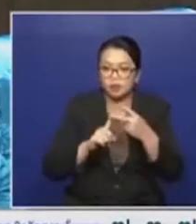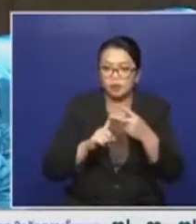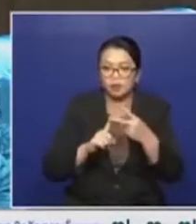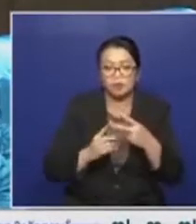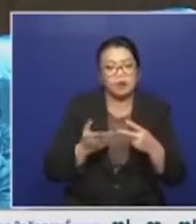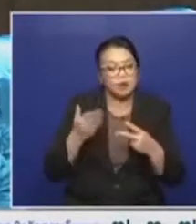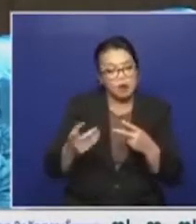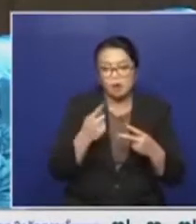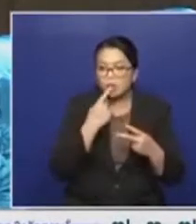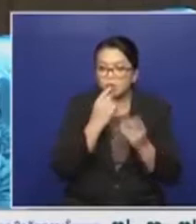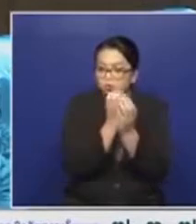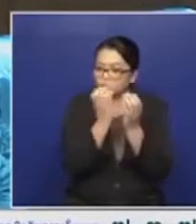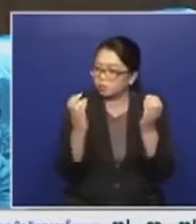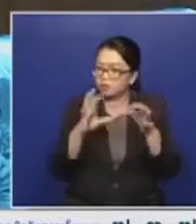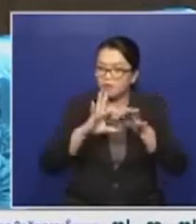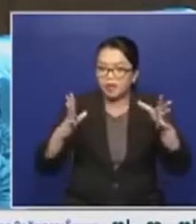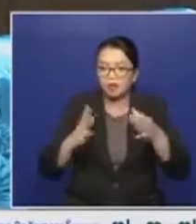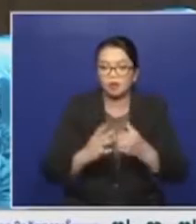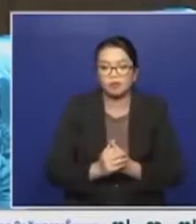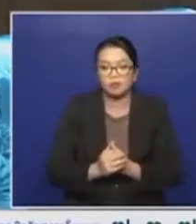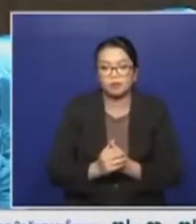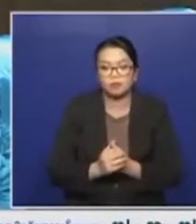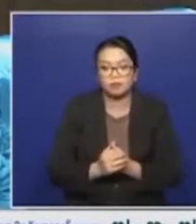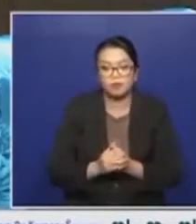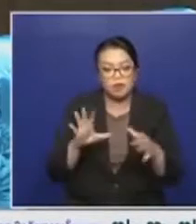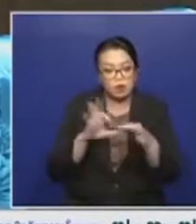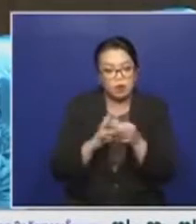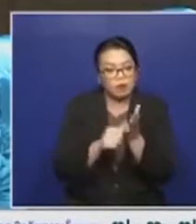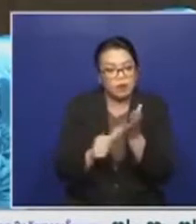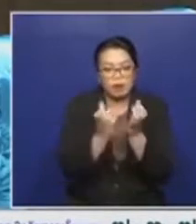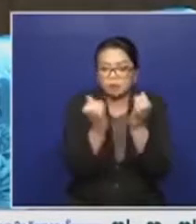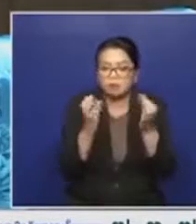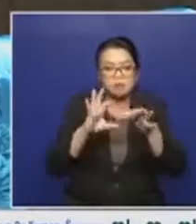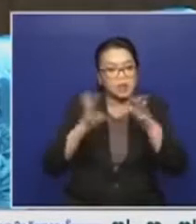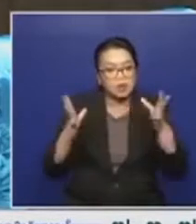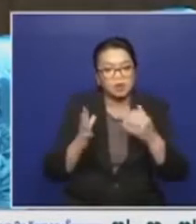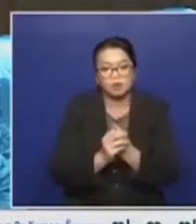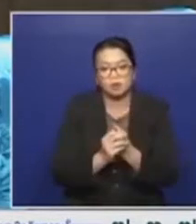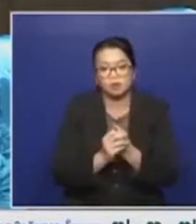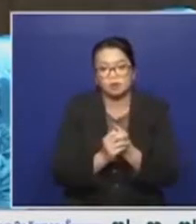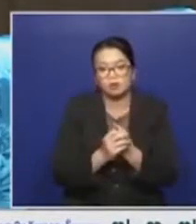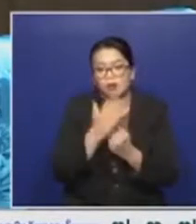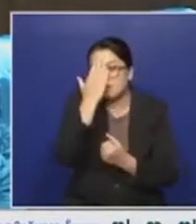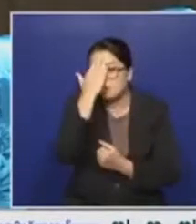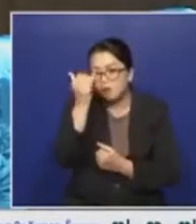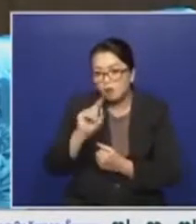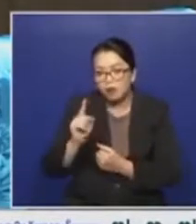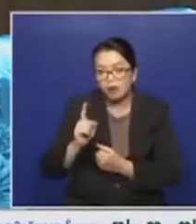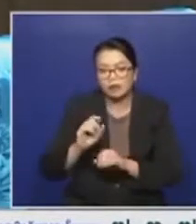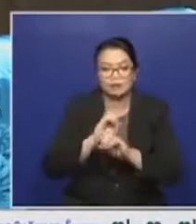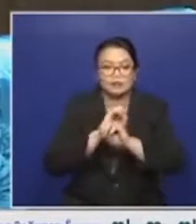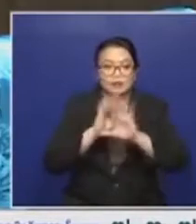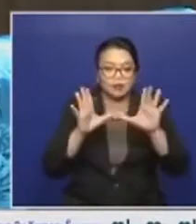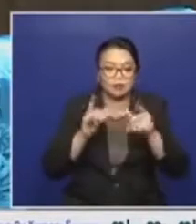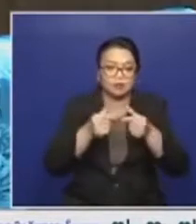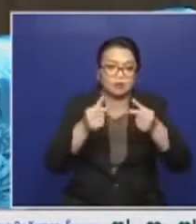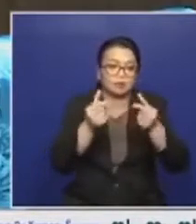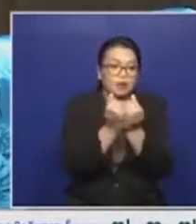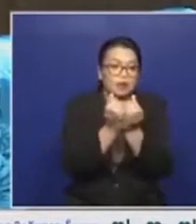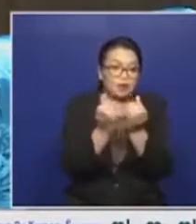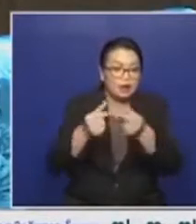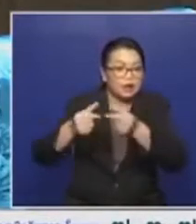สิ่งที่ท่านพูดไม่อยู่ในประเด็นในประเด็นการแก้ธรรมนูญนะครับเพราะว่าเป็นที่ชัดเจนว่าร่าง